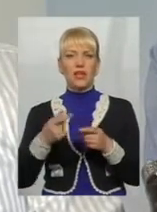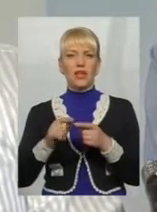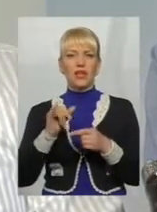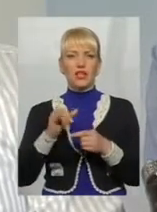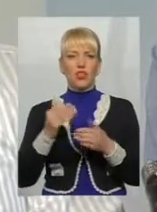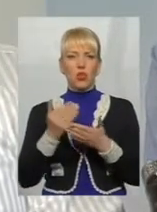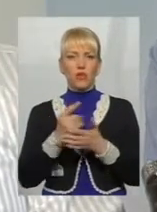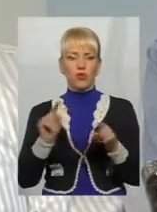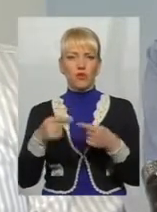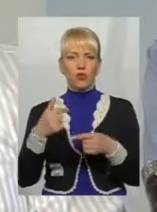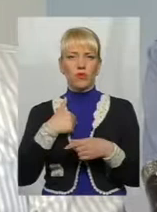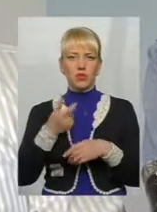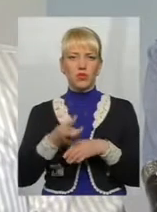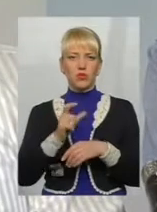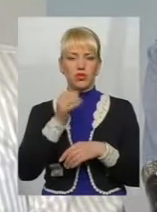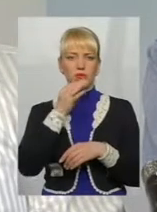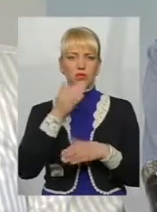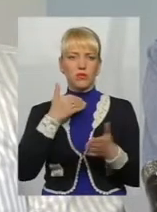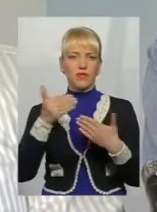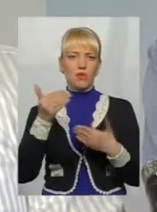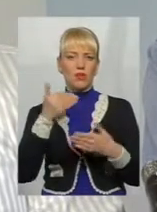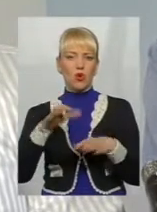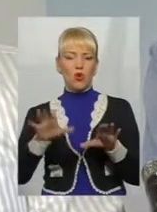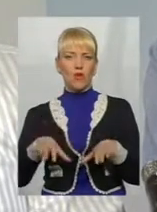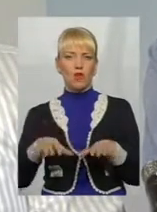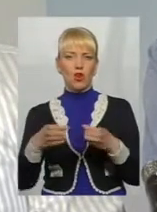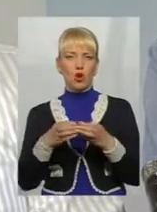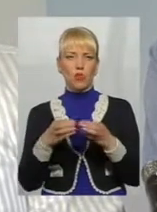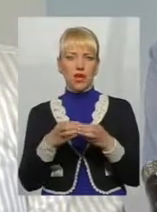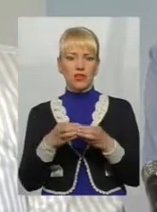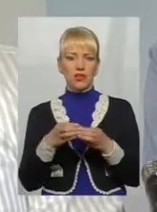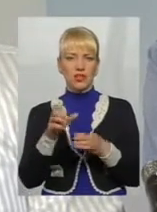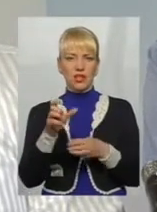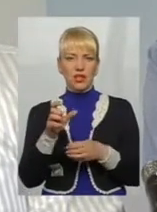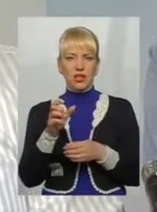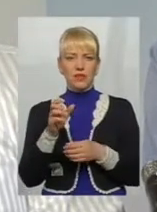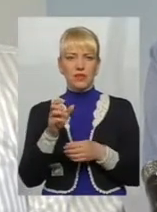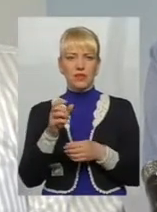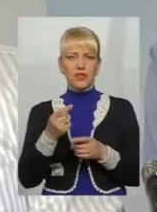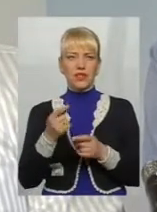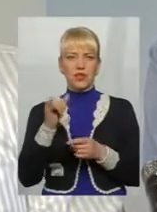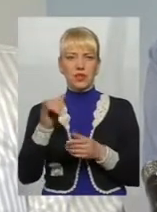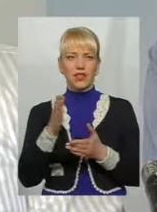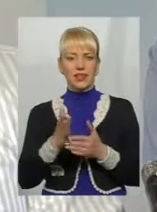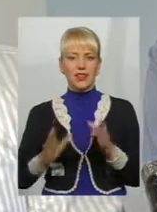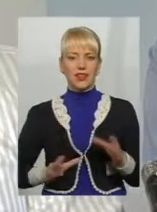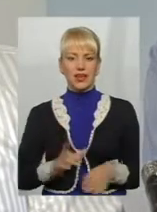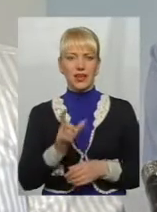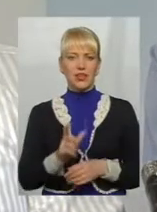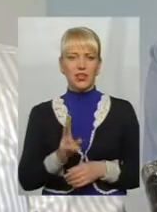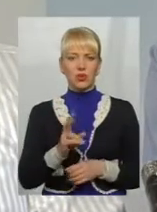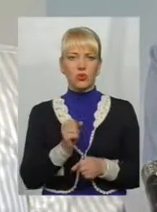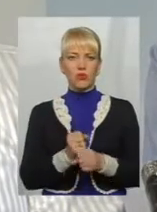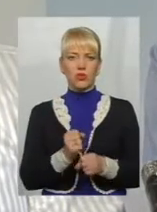речі. Мені дуже сподобався підхід голови громади. В неї є тренер, який, скажімо так,